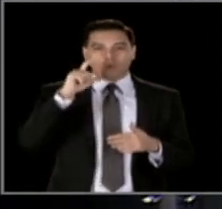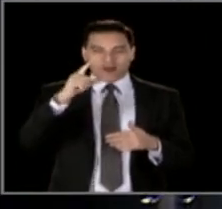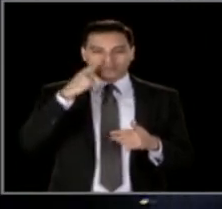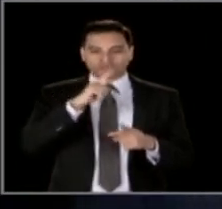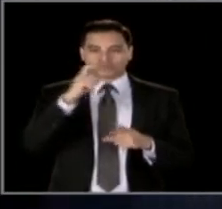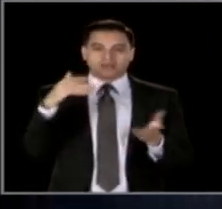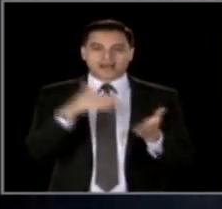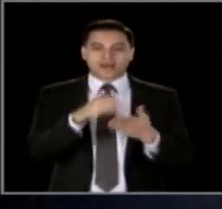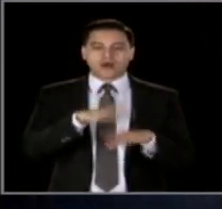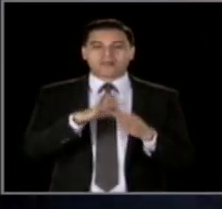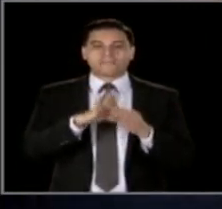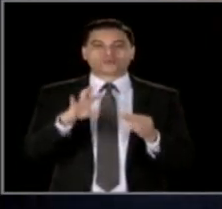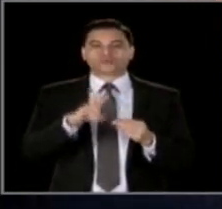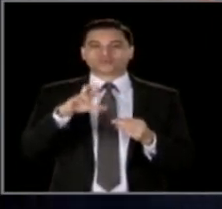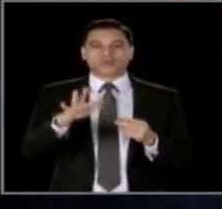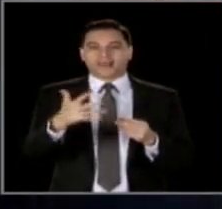موضوع السؤال إيه.